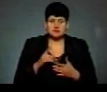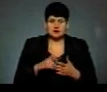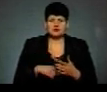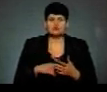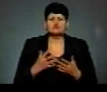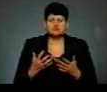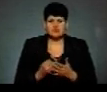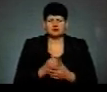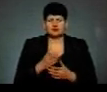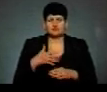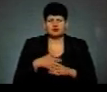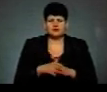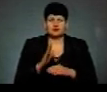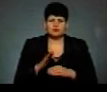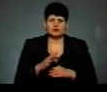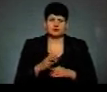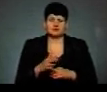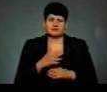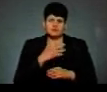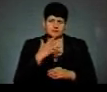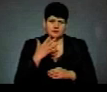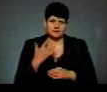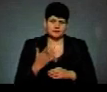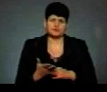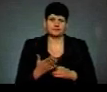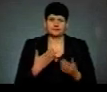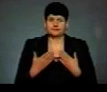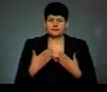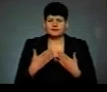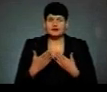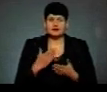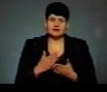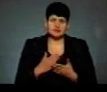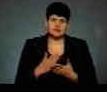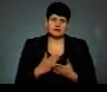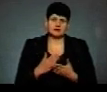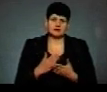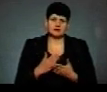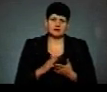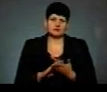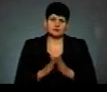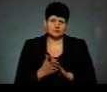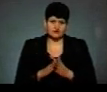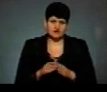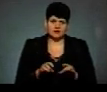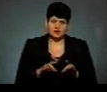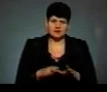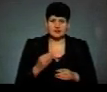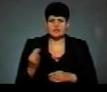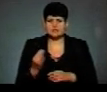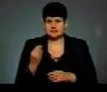порозуміння, були не одне спілкування і робочі зустрічі з ректором. Є певні компромісні рішення, є